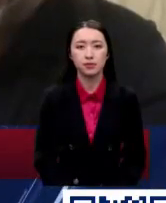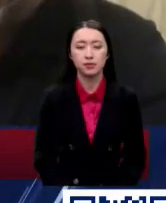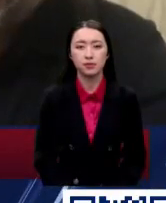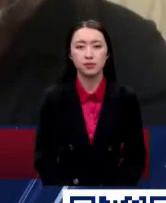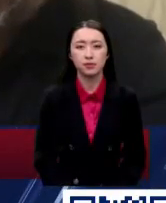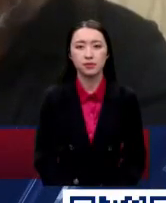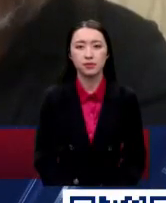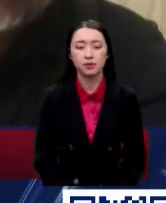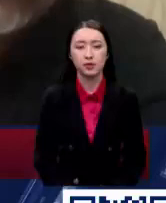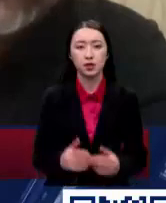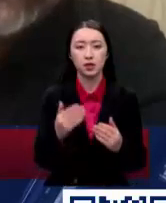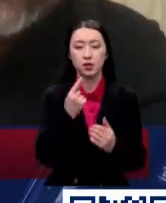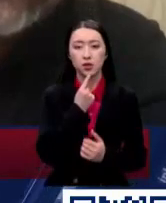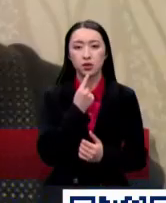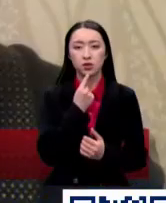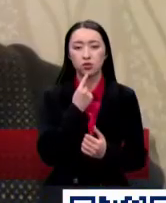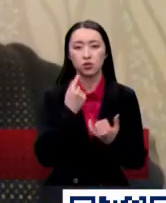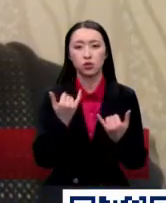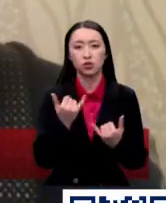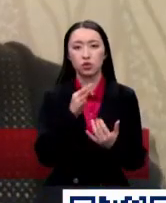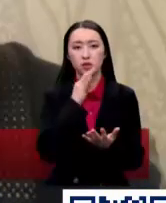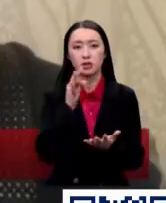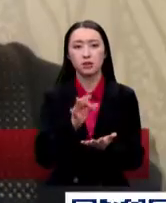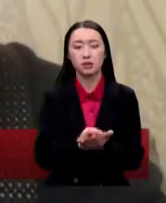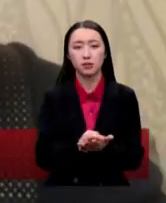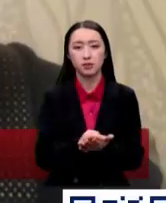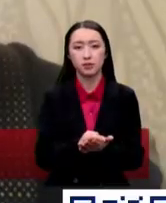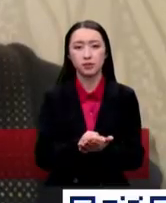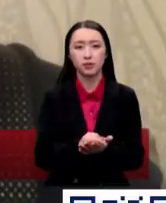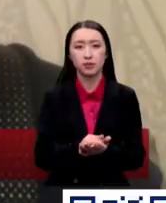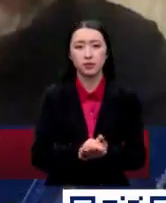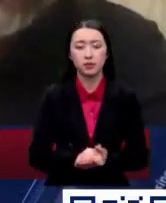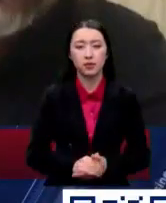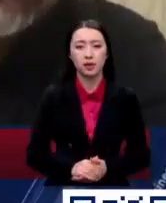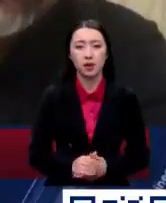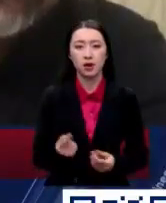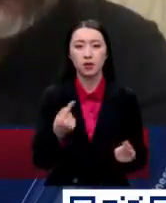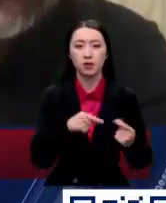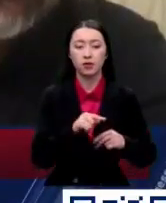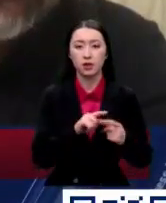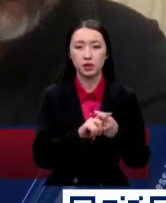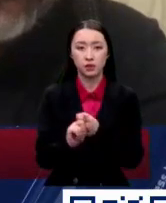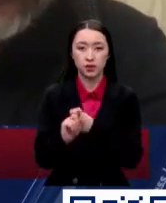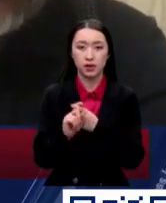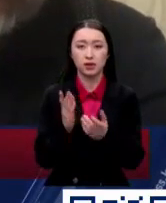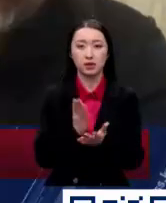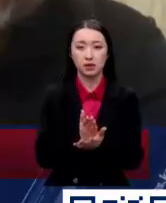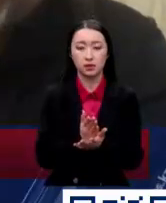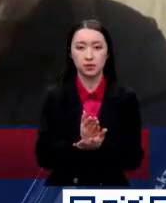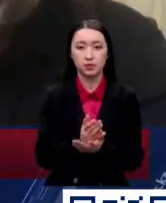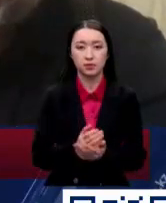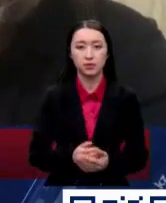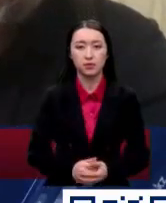гадание. Сейчас пока трудно сказать. Ну, эти вещи однозначно взаимосвязаны. Не, ну вы